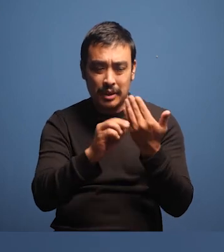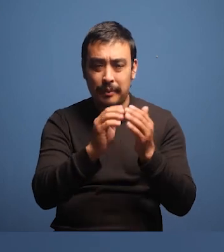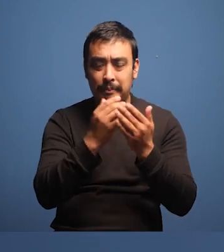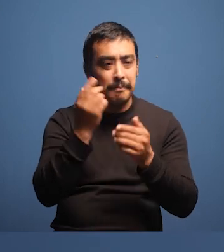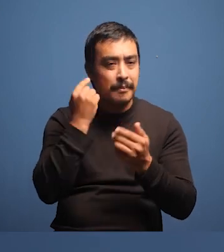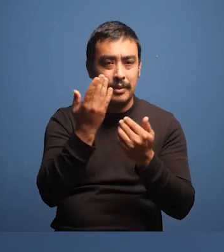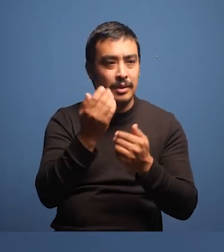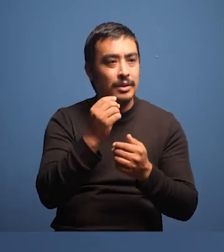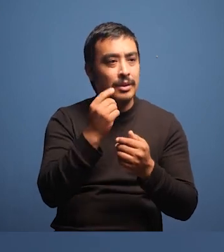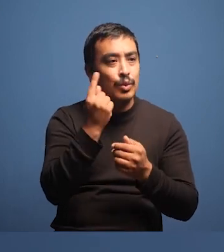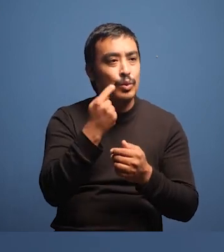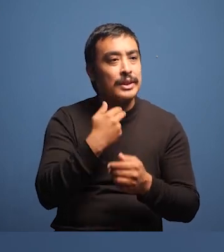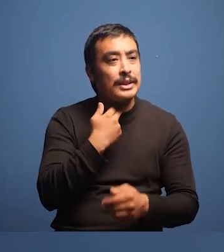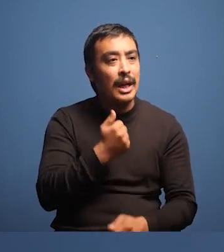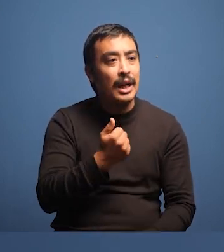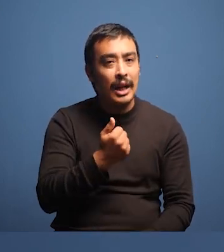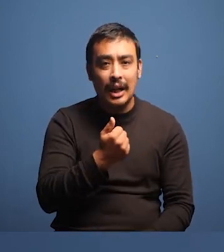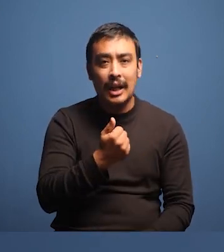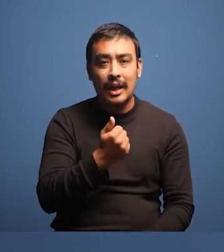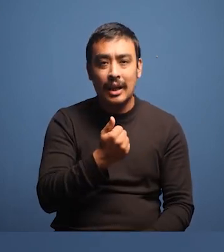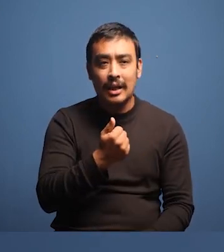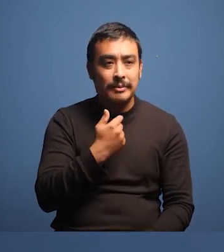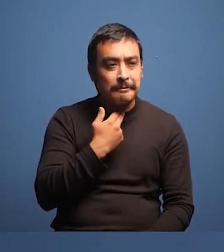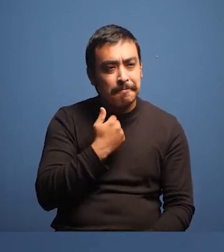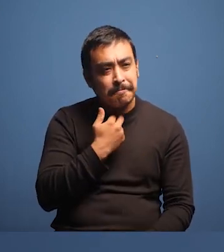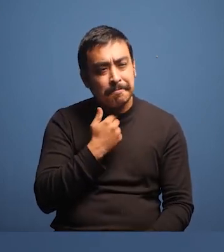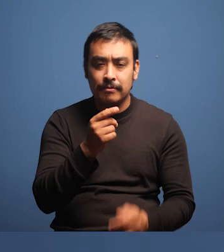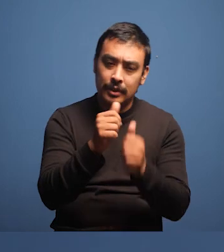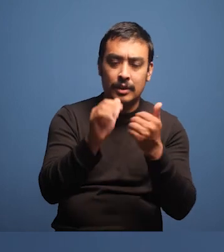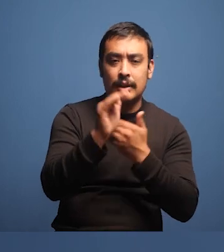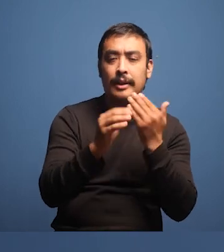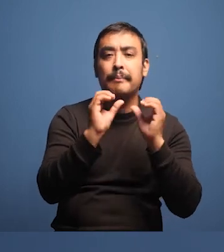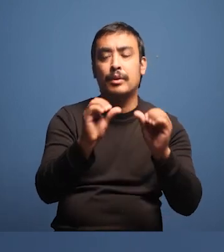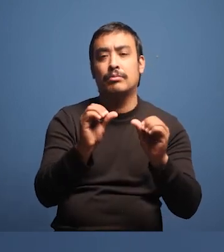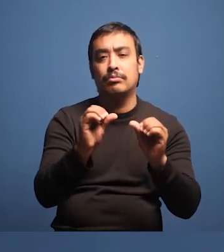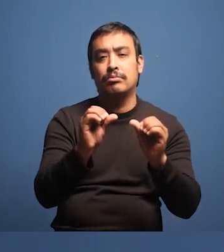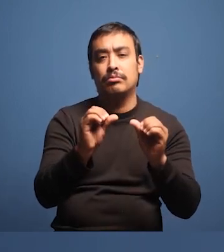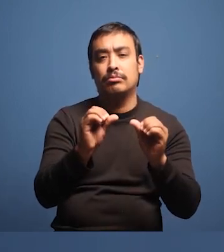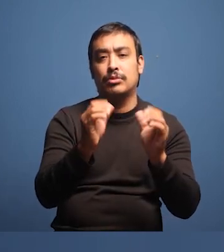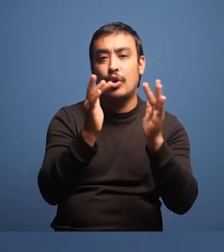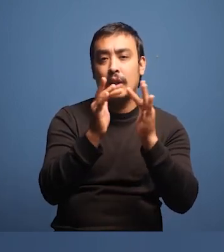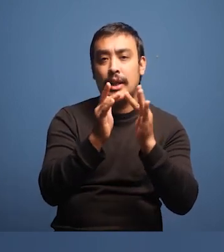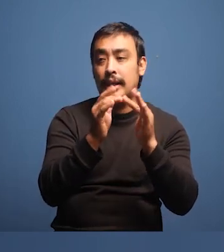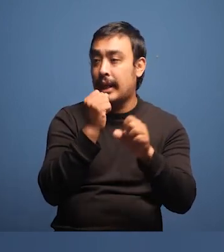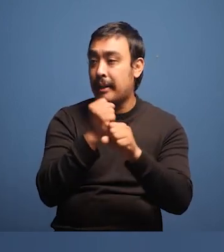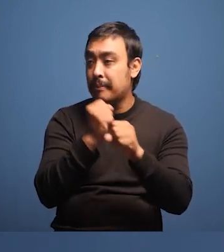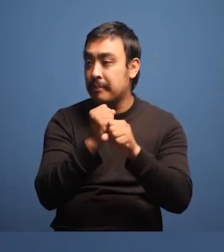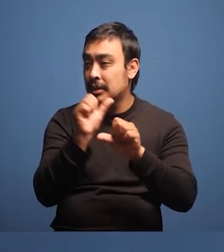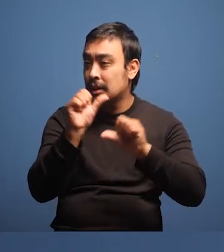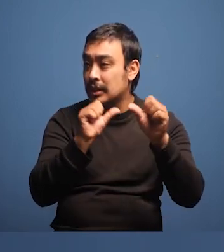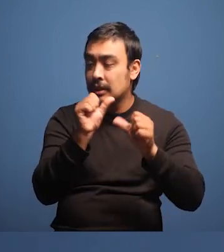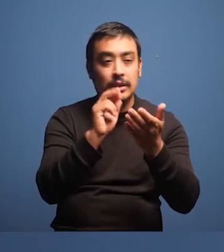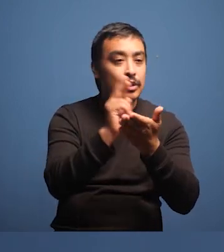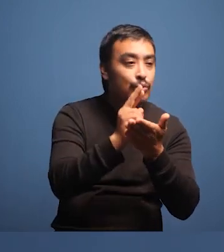चाहिँ चोइस नै हुन्छ सेक्सटिङ। यदि चाहिँ तपाईँको अनचोइस भइरहेको छ भने सेम प्रोसिडर नै रिपिट हुन्छ। अहिलेको जस्तै तपाईँले अनलाइन क्राइम हुँदाखेरि जे रिपोर्टिङ गर्नुहुन्छ,